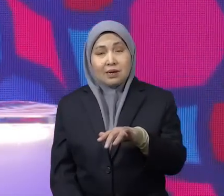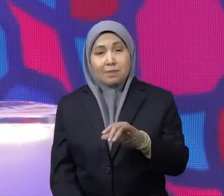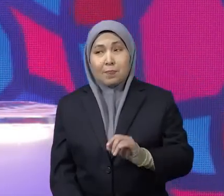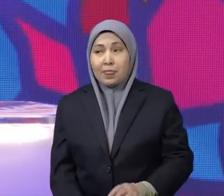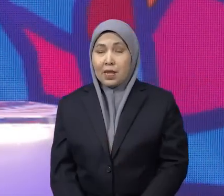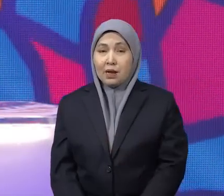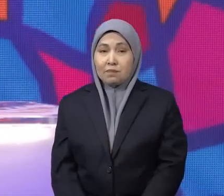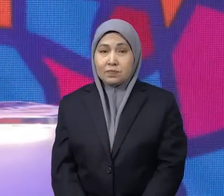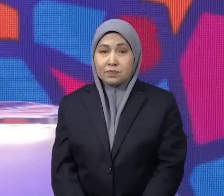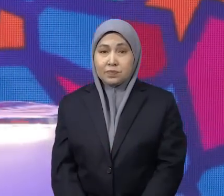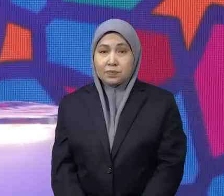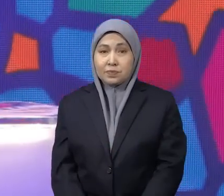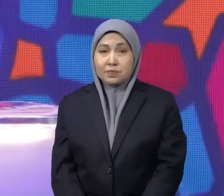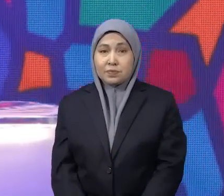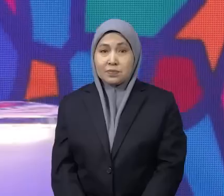الرحيم.